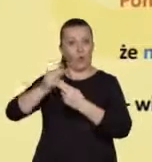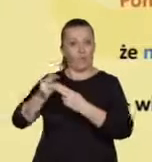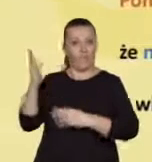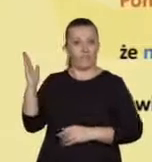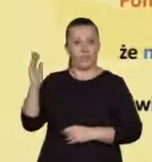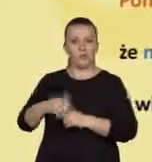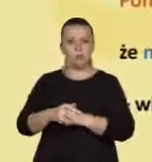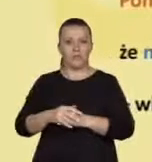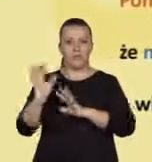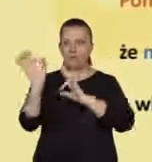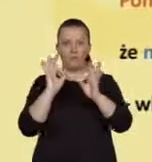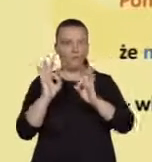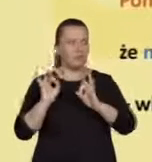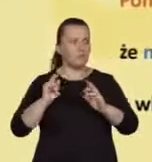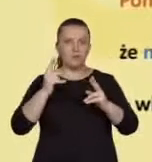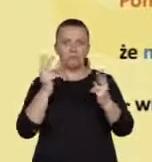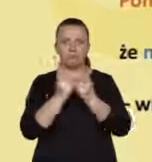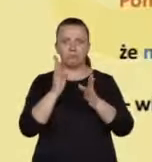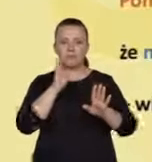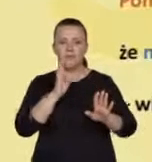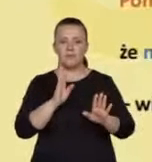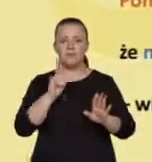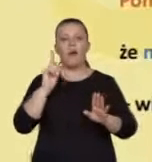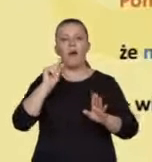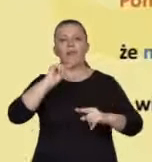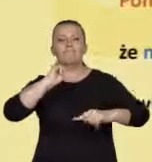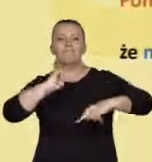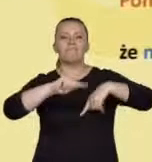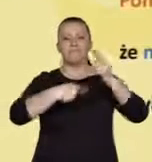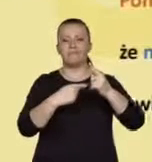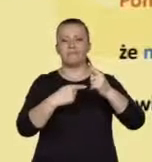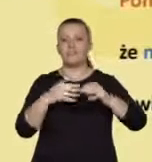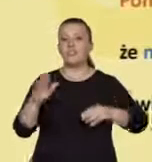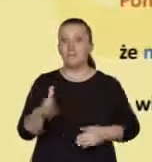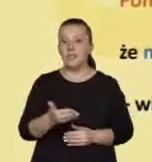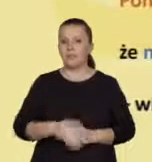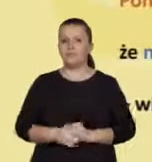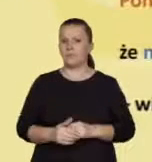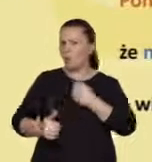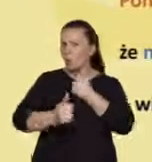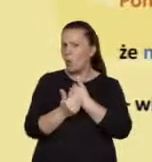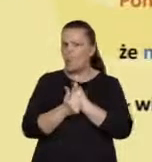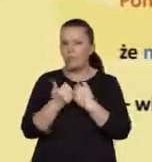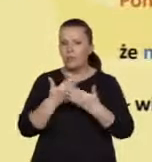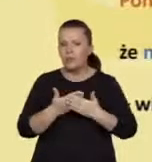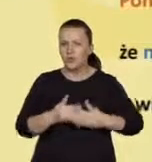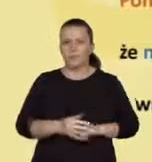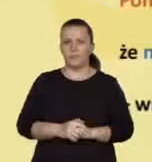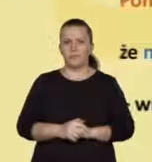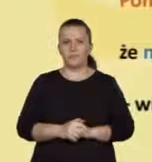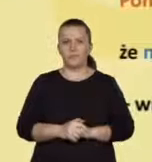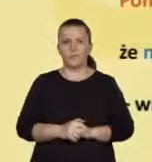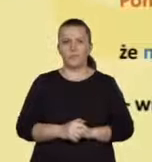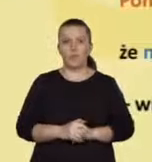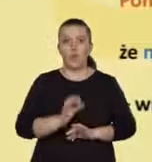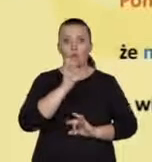zawiera te same elementy co pierwsza, ale w nieprawidłowy sposób zestawione. To znaczy, korzystny stosunek powierzchni